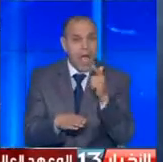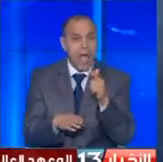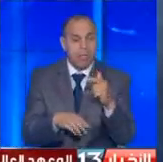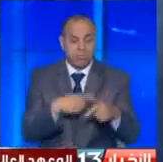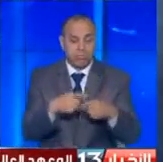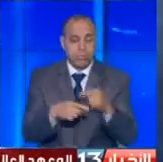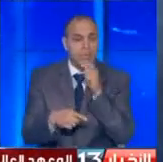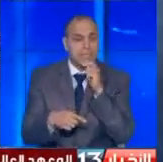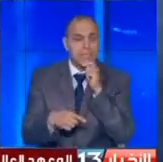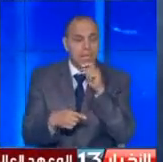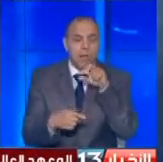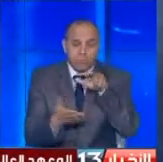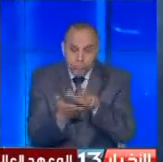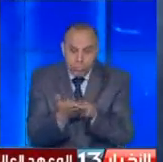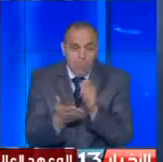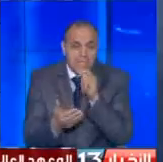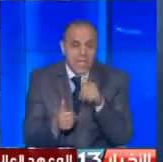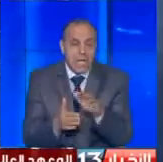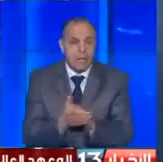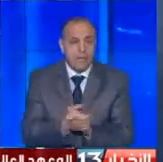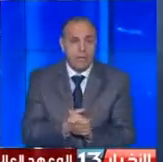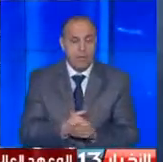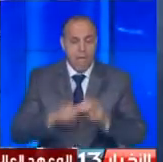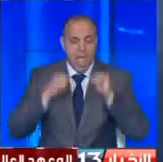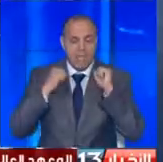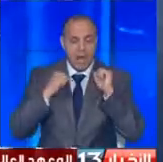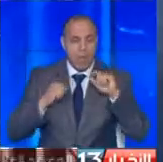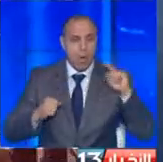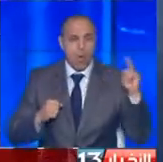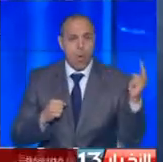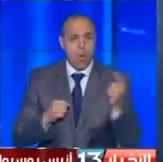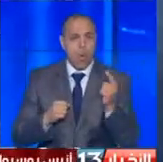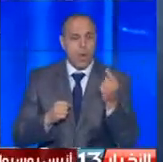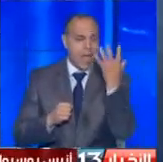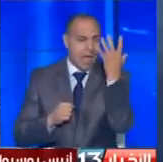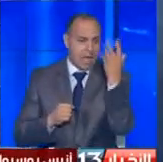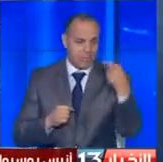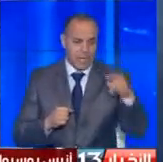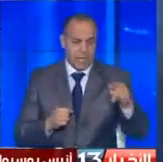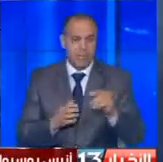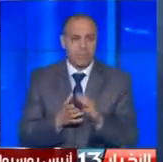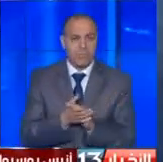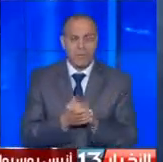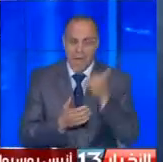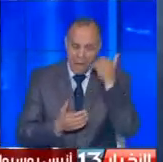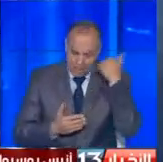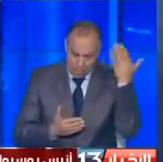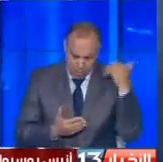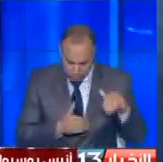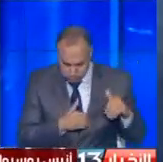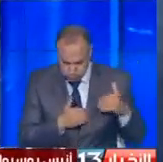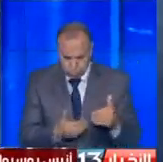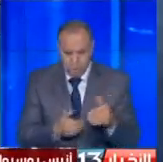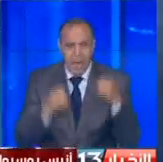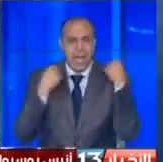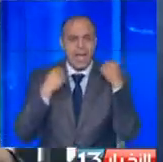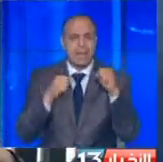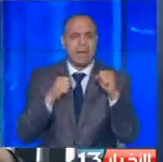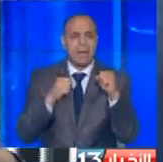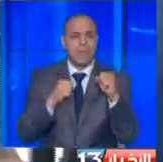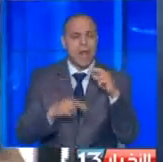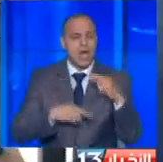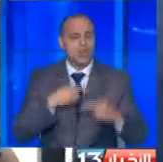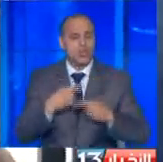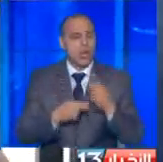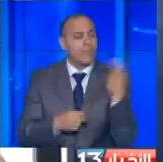يدخل بعد حيز الاستغلال. عاملين إضراب تو داخلين في اليوم الخامس، هذا بديناه من نهار الاثنين. عاملين إضراب على الريستورون